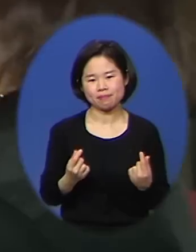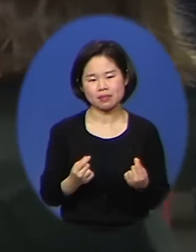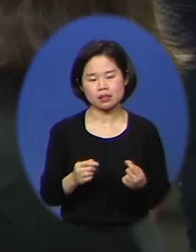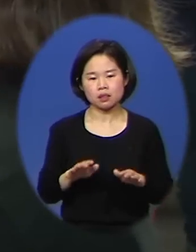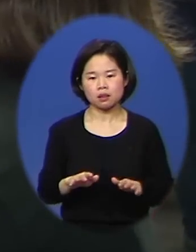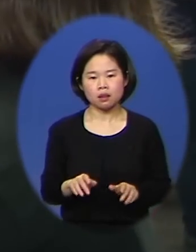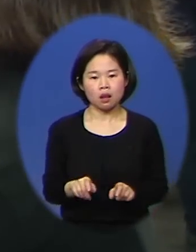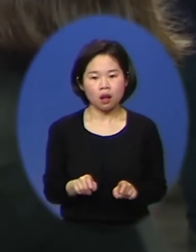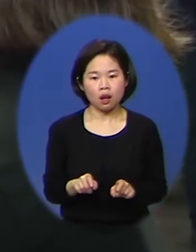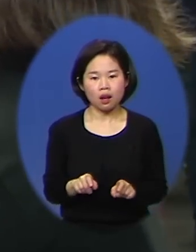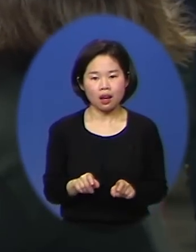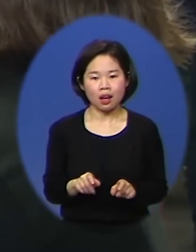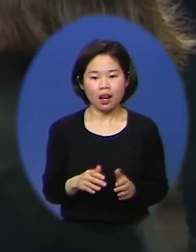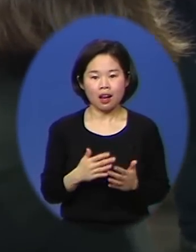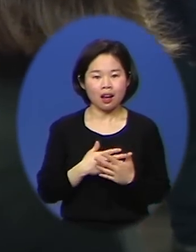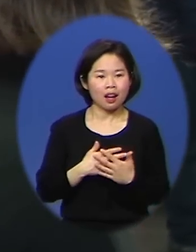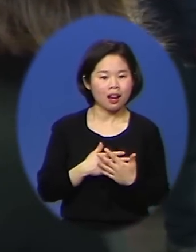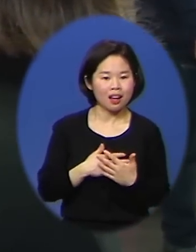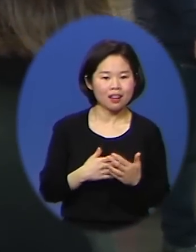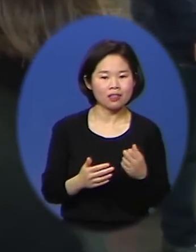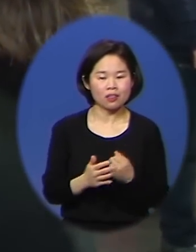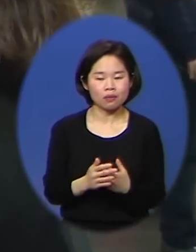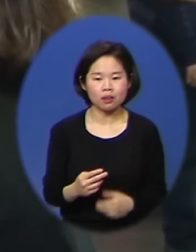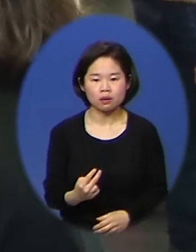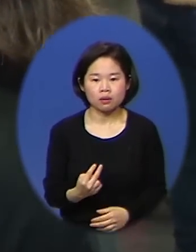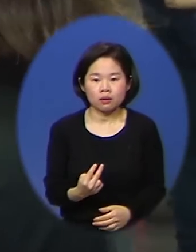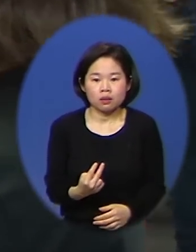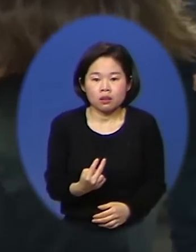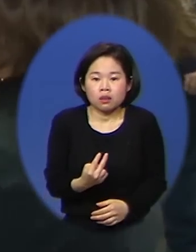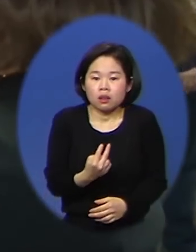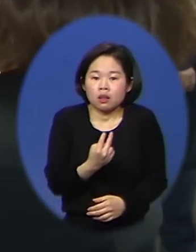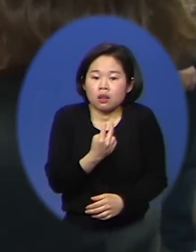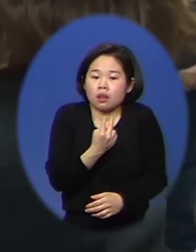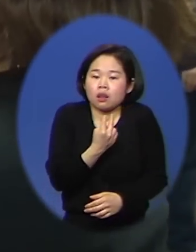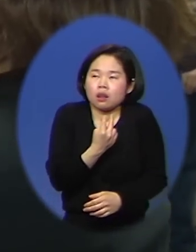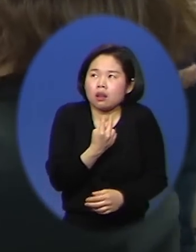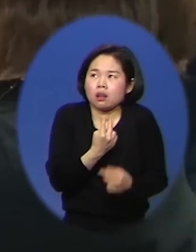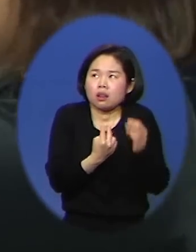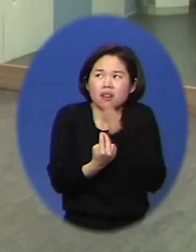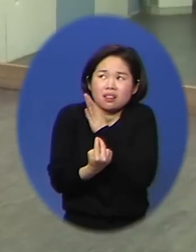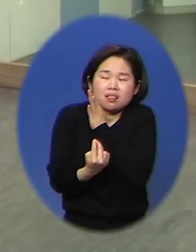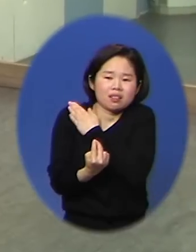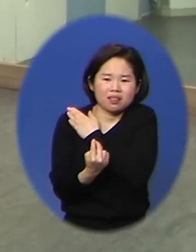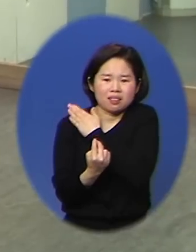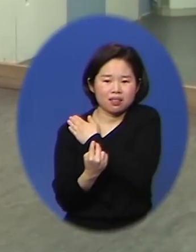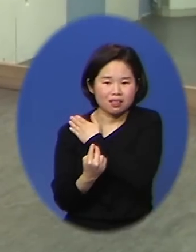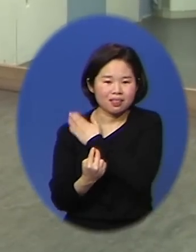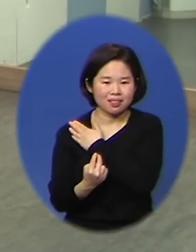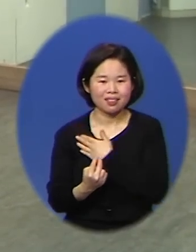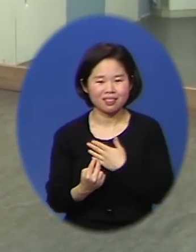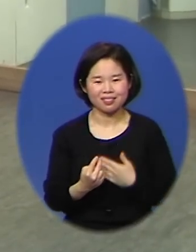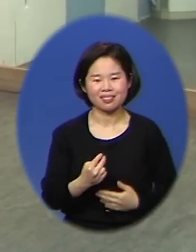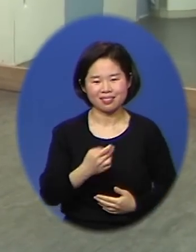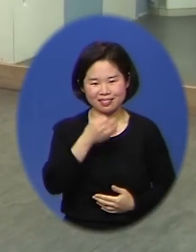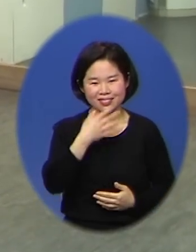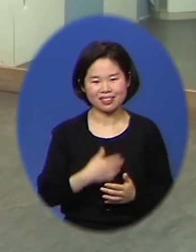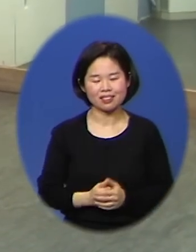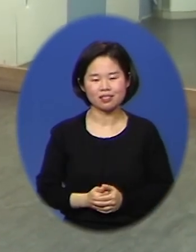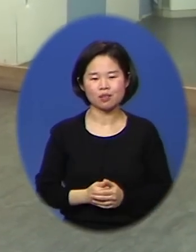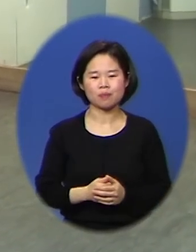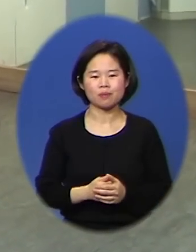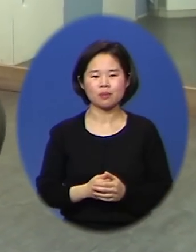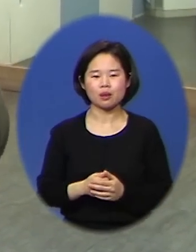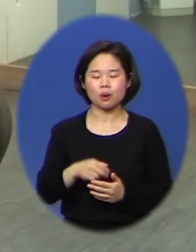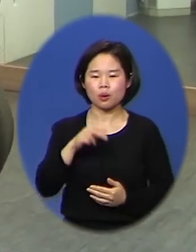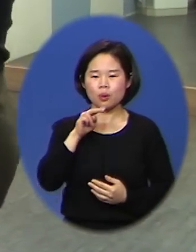탓인지 올라가지 말아야 할 어깨가 자꾸 올라가 그를 괴롭힌다. 내뱉으세요.